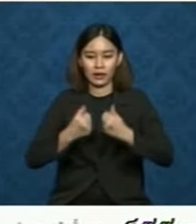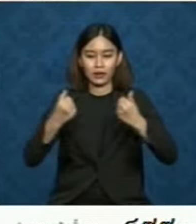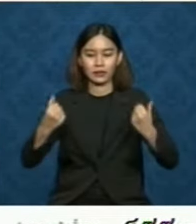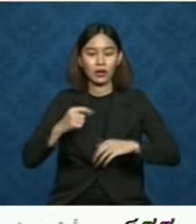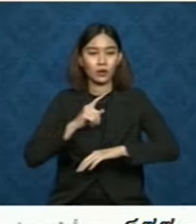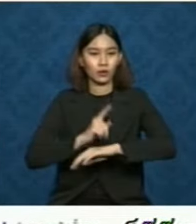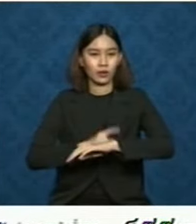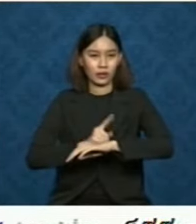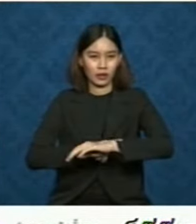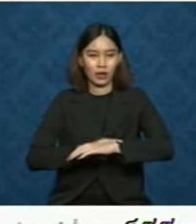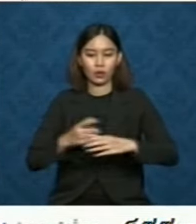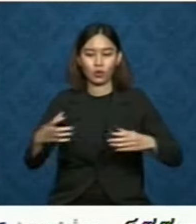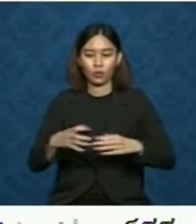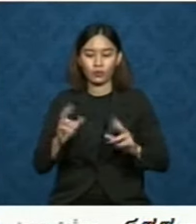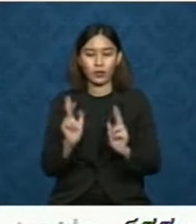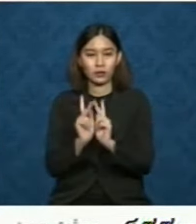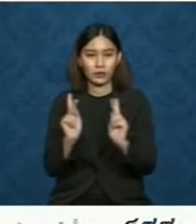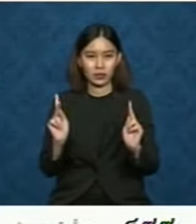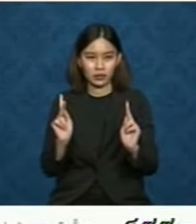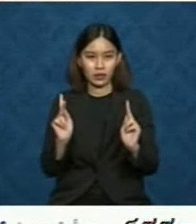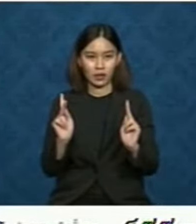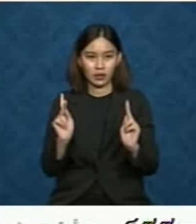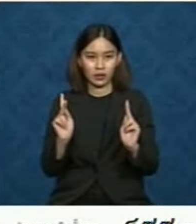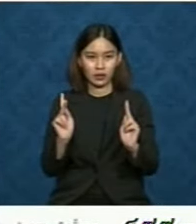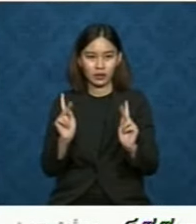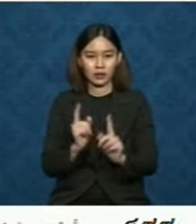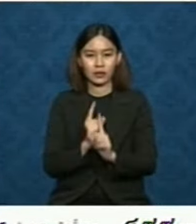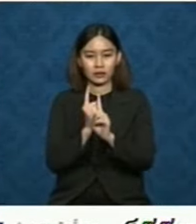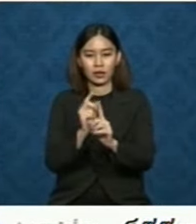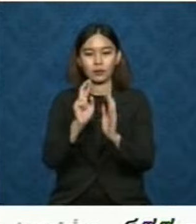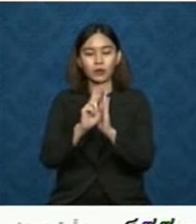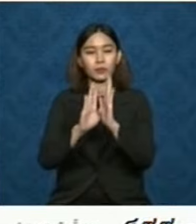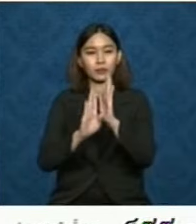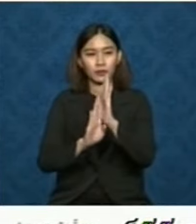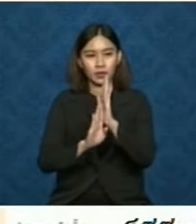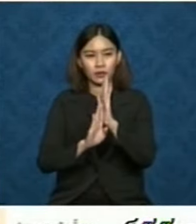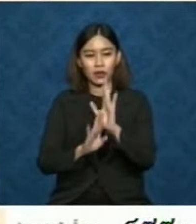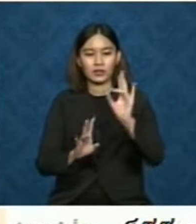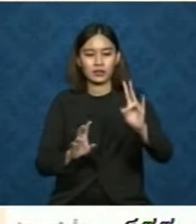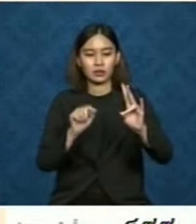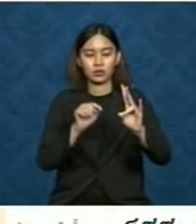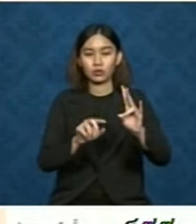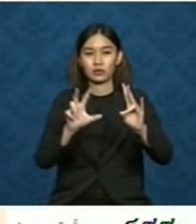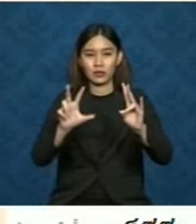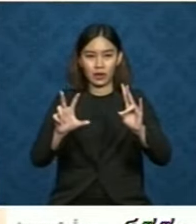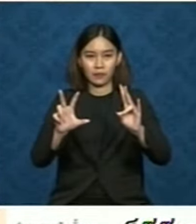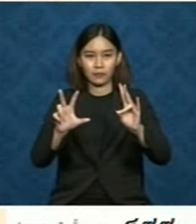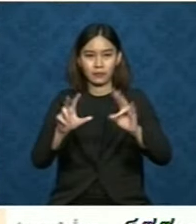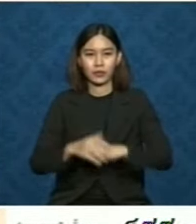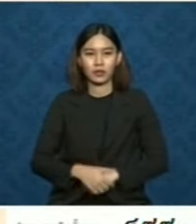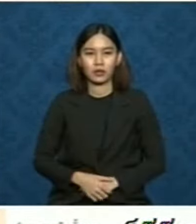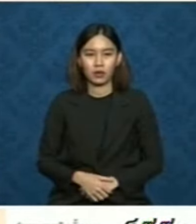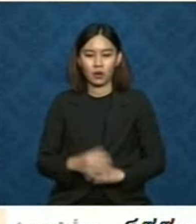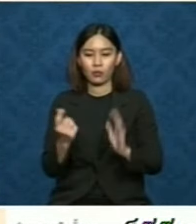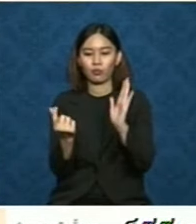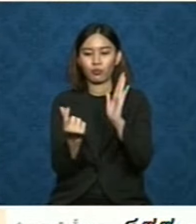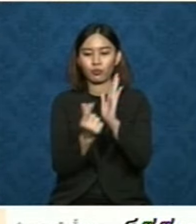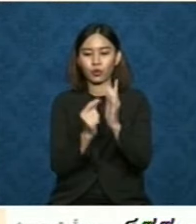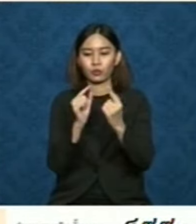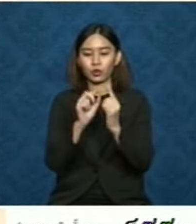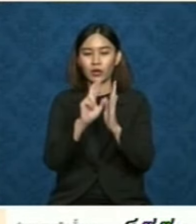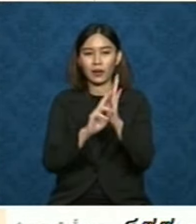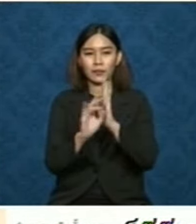เวลาของคณะกรรมธิการตามบวาระ 7.3และยังไม่ได้บรจุบ